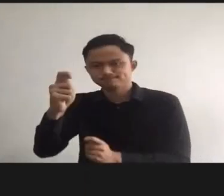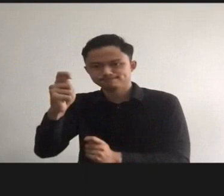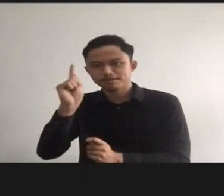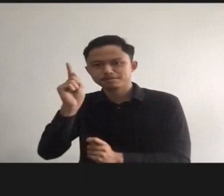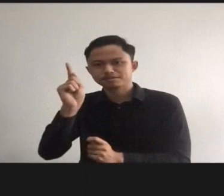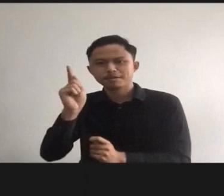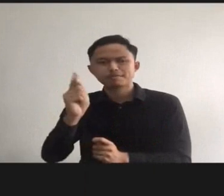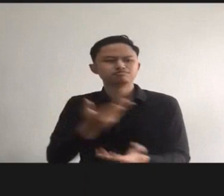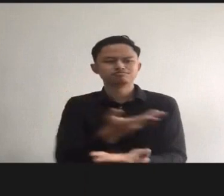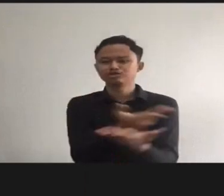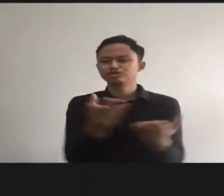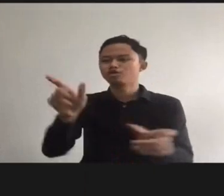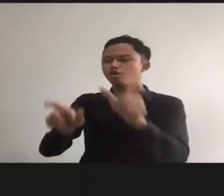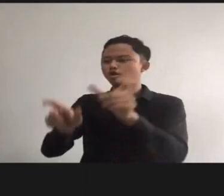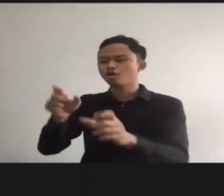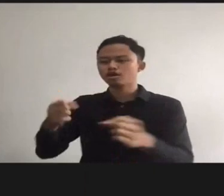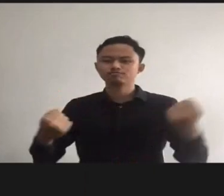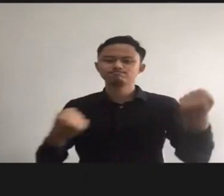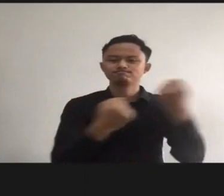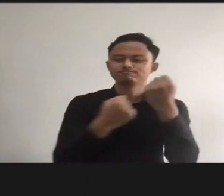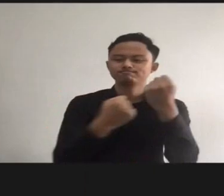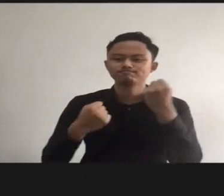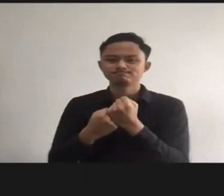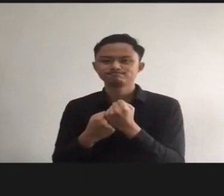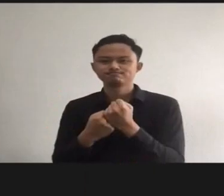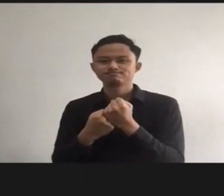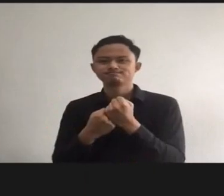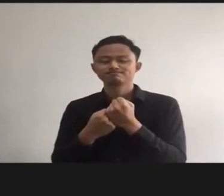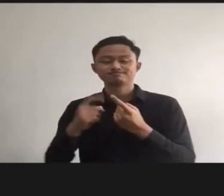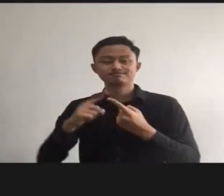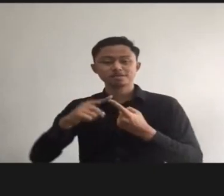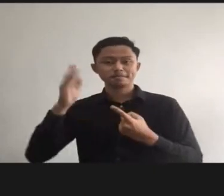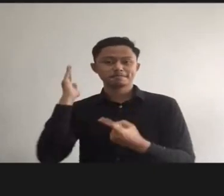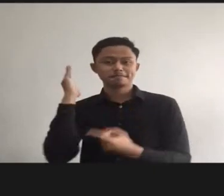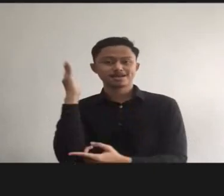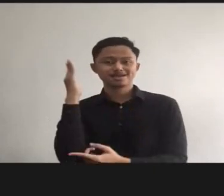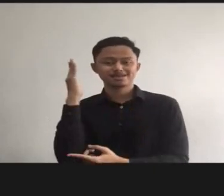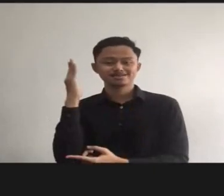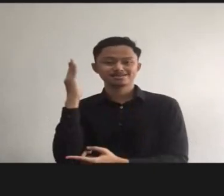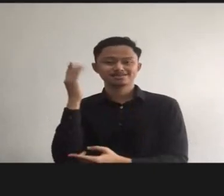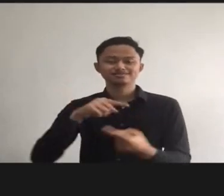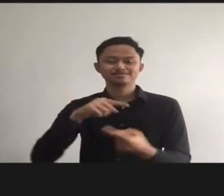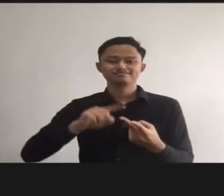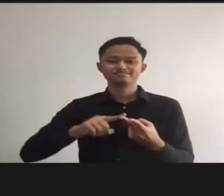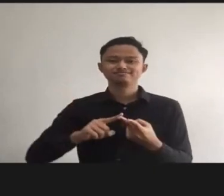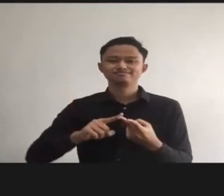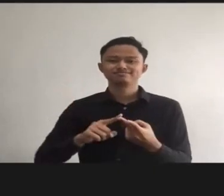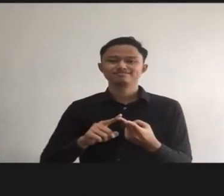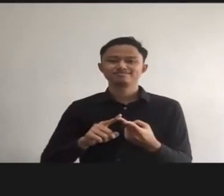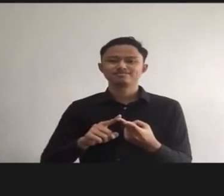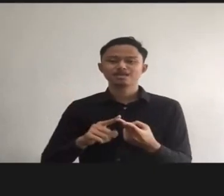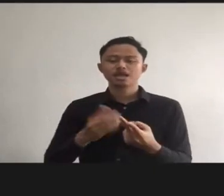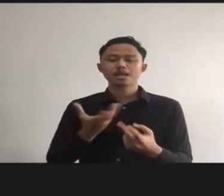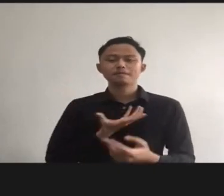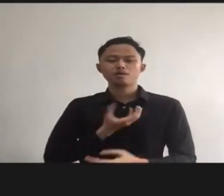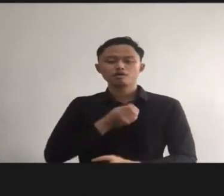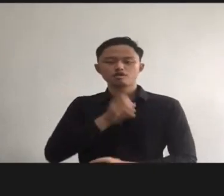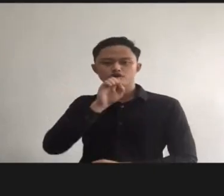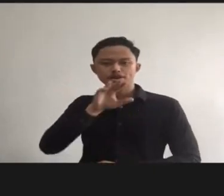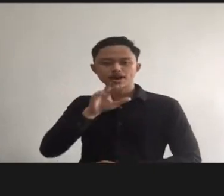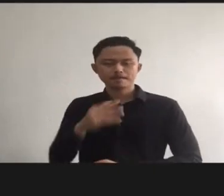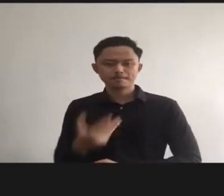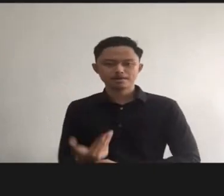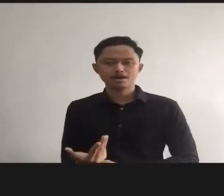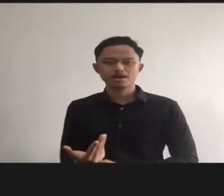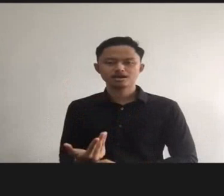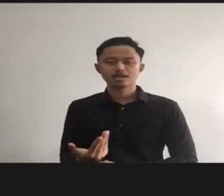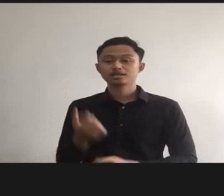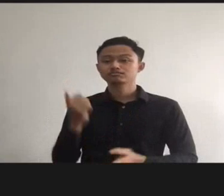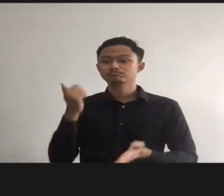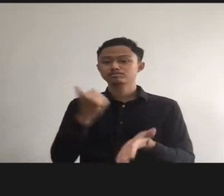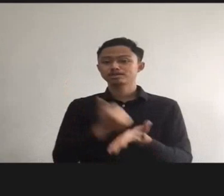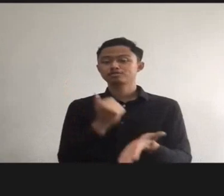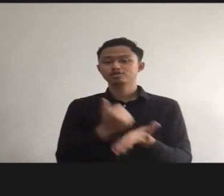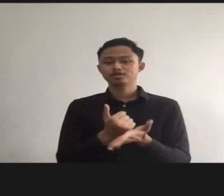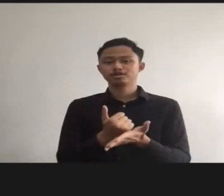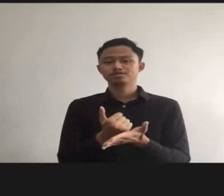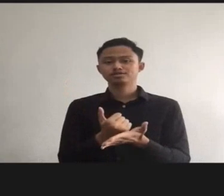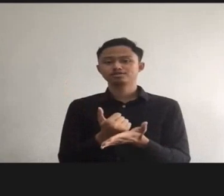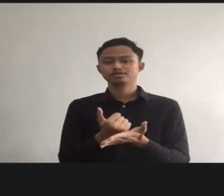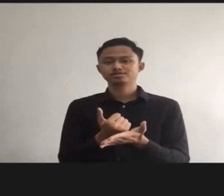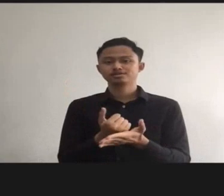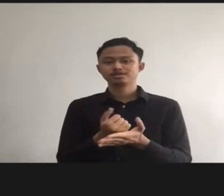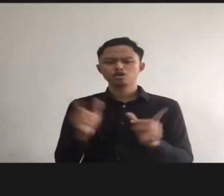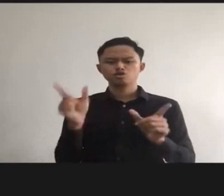semua pihak, khususnya para panelis. Dan salah satu hal yang perlu kami sampaikan adalah bahwa setiap webinar yang